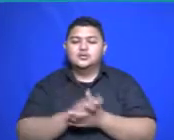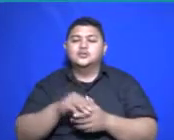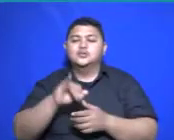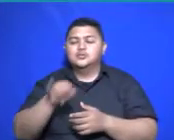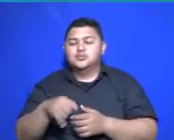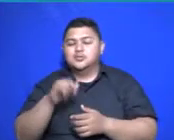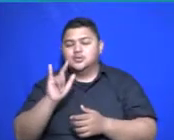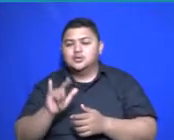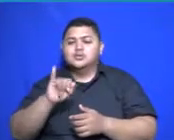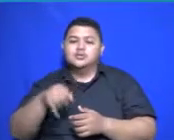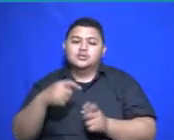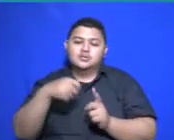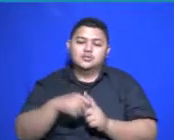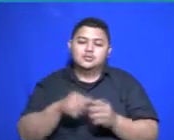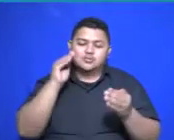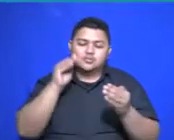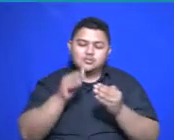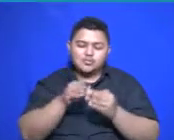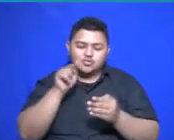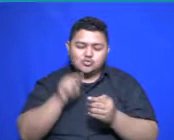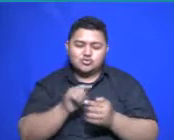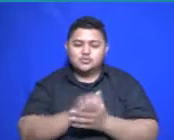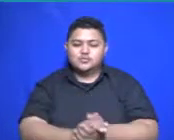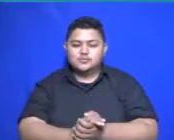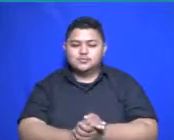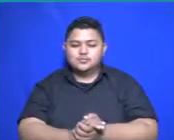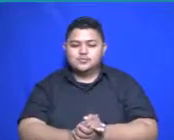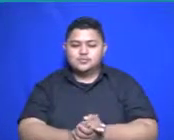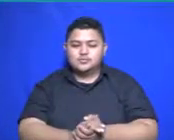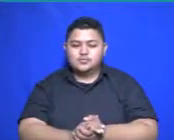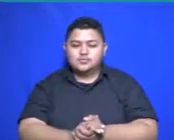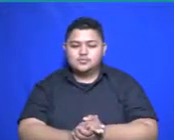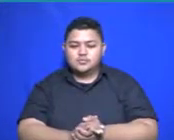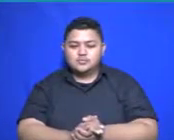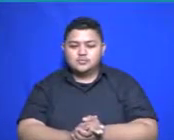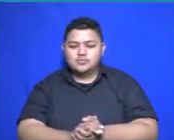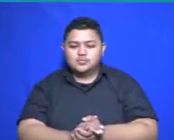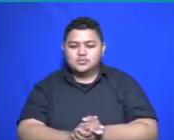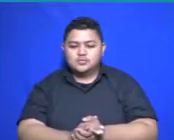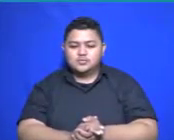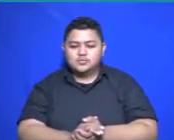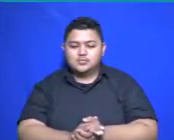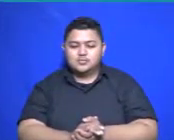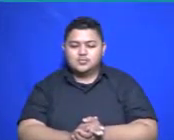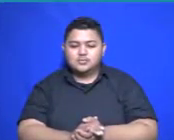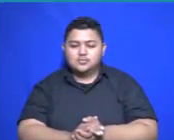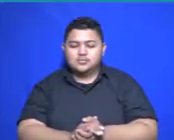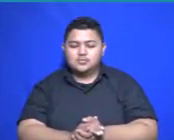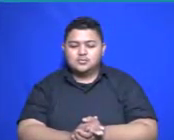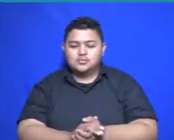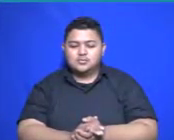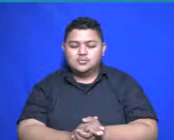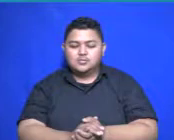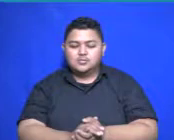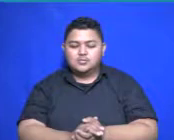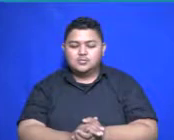juga memberikan atensi khusus karena yang cukup menarik adalah lawan world, salah satu cabang olahraga yang sangat baru